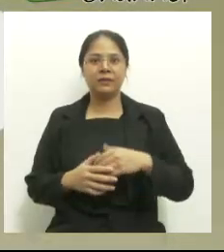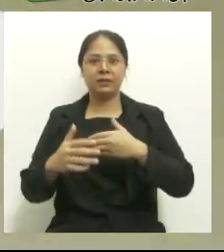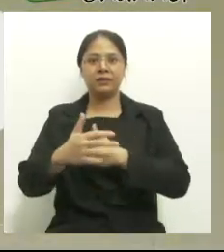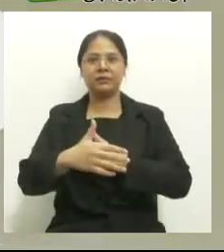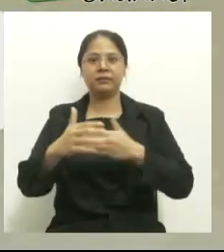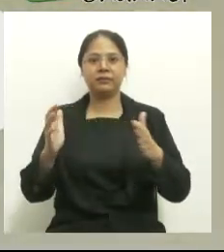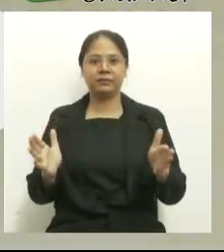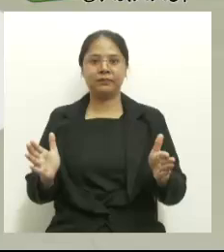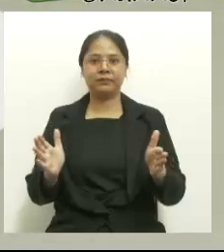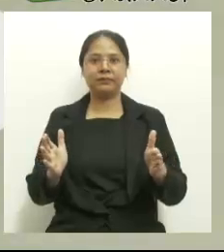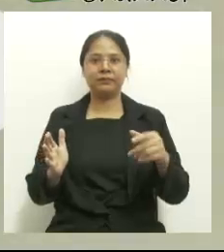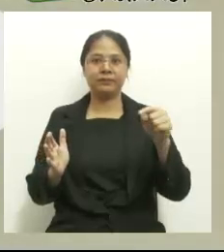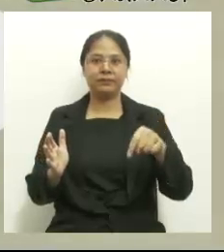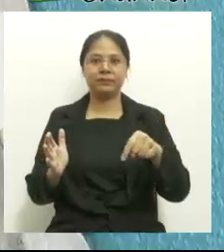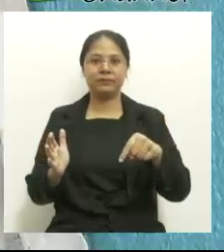ะ